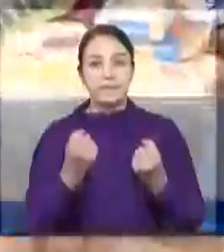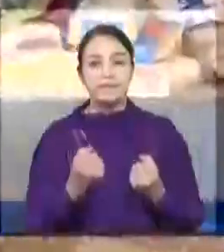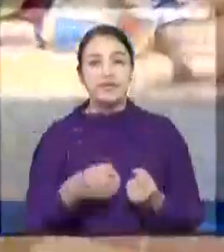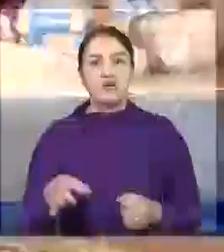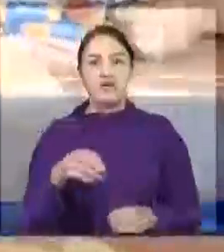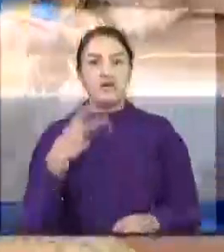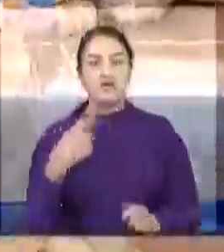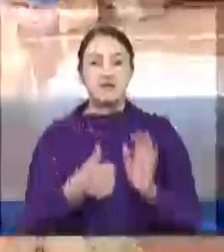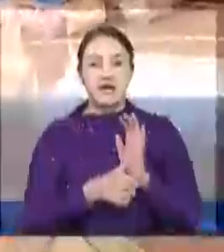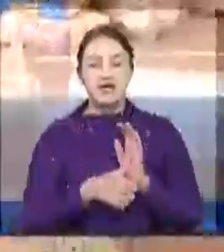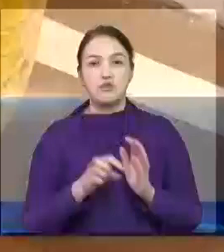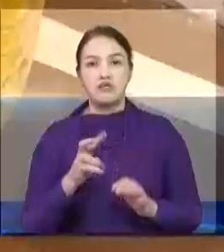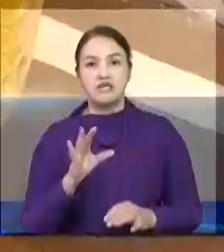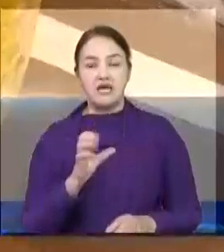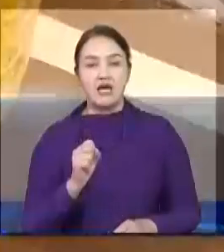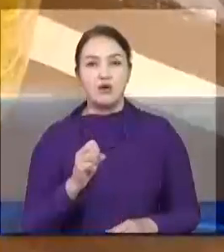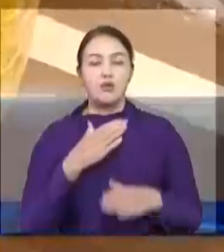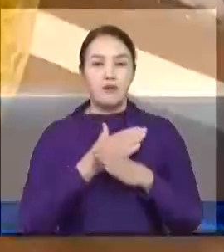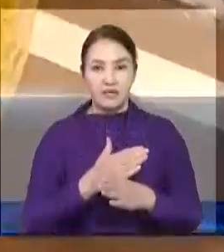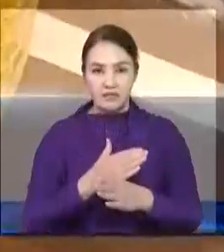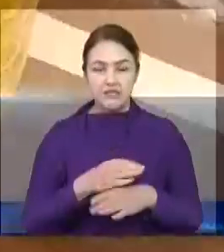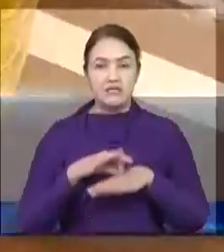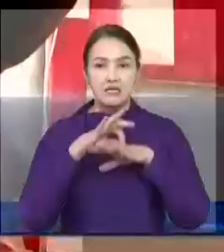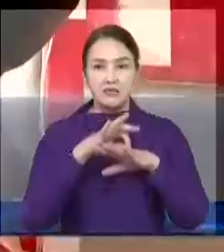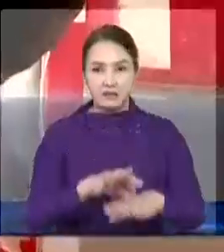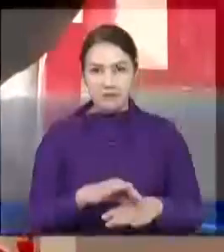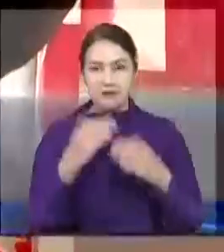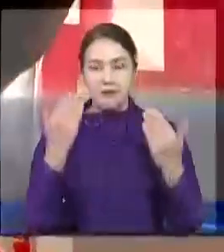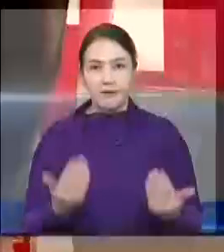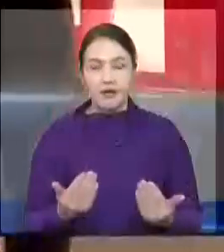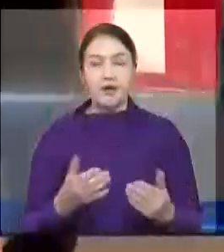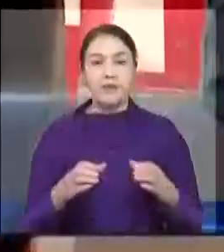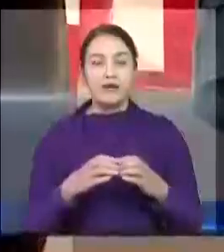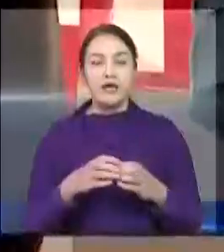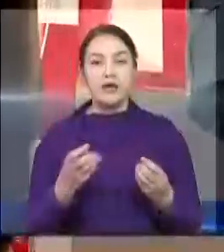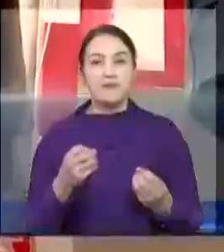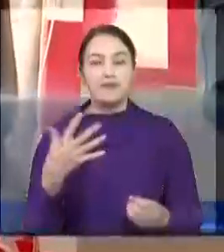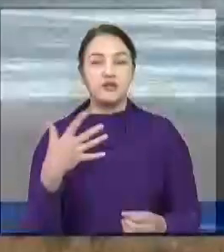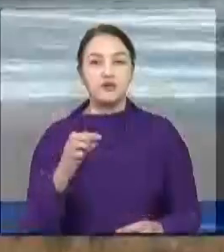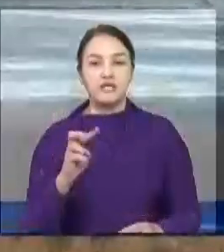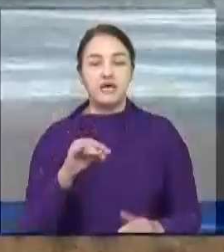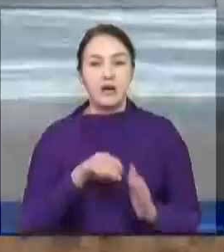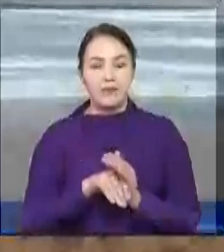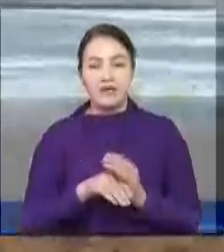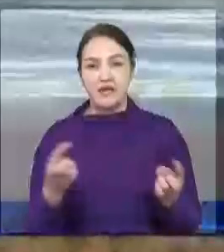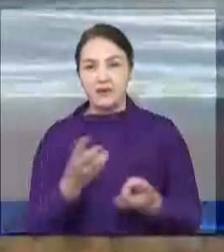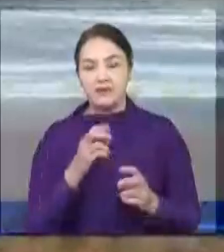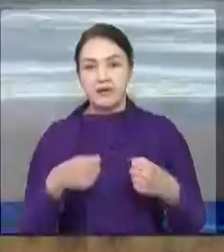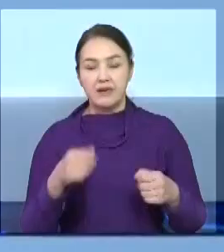ауданға 26 тоннадан астам гуманитарлық көмек жеткізілген. Бүгінгі таңда қоймада әлі де 5 тонна қосымша